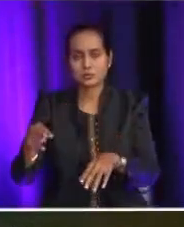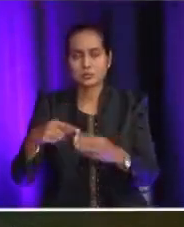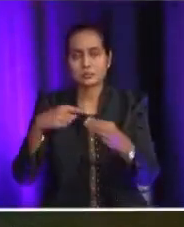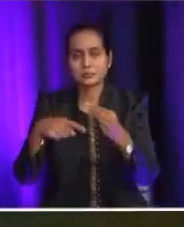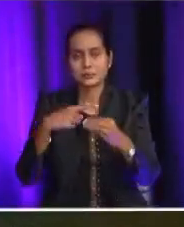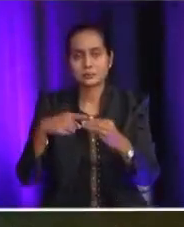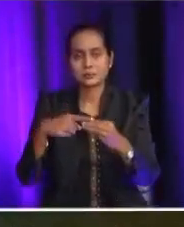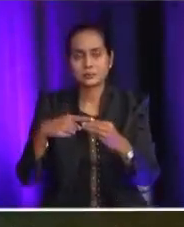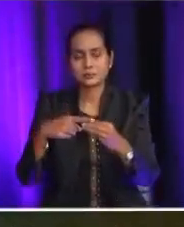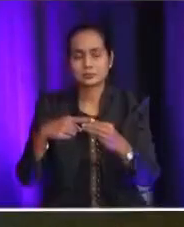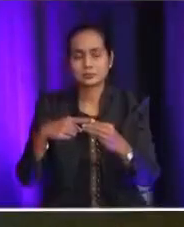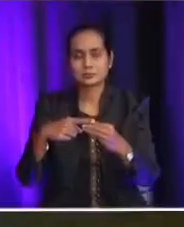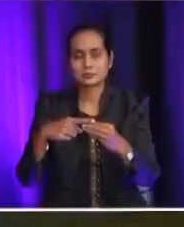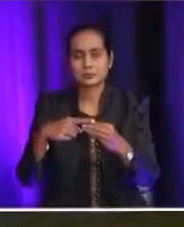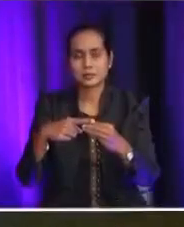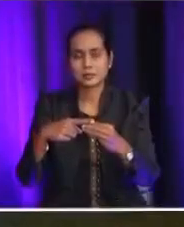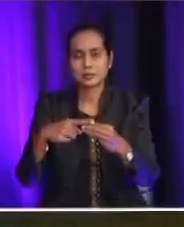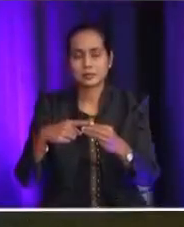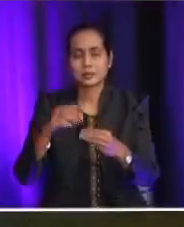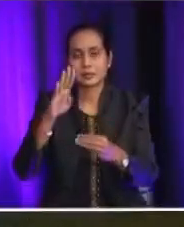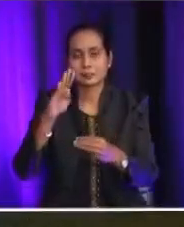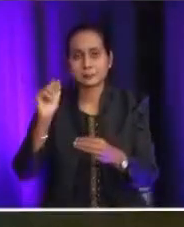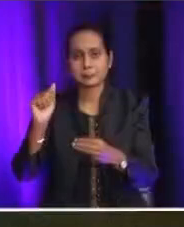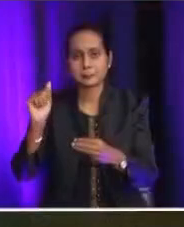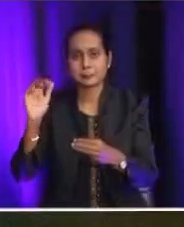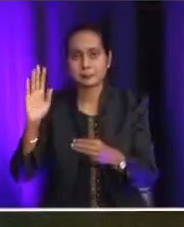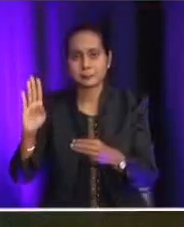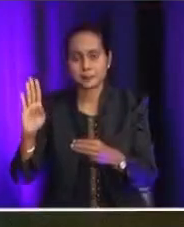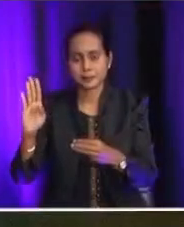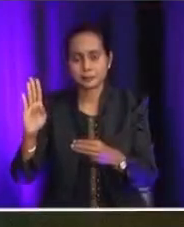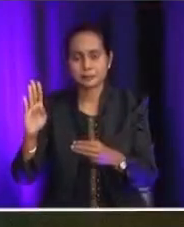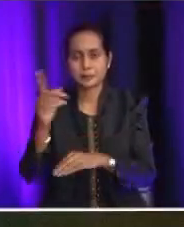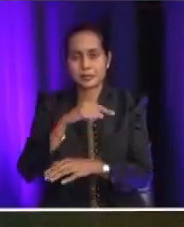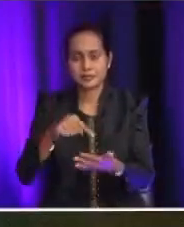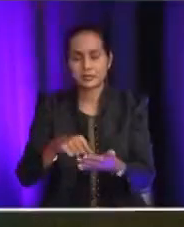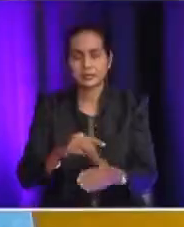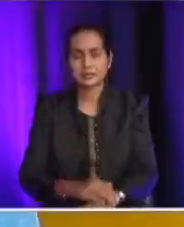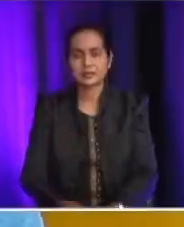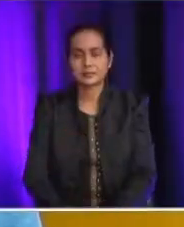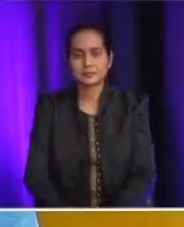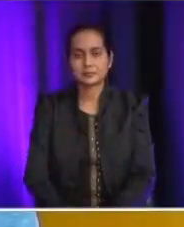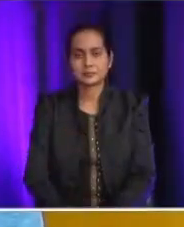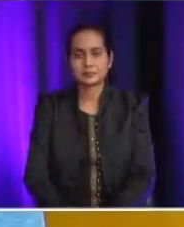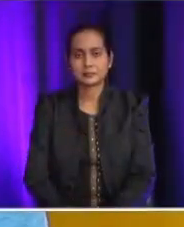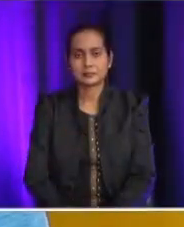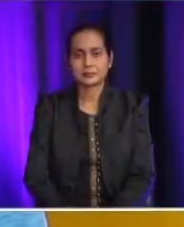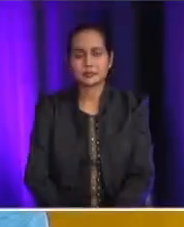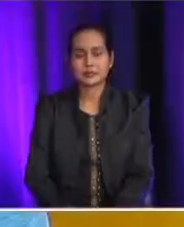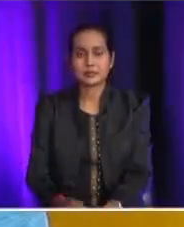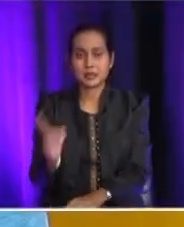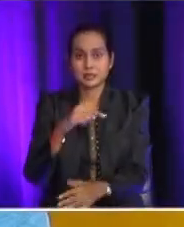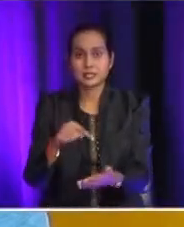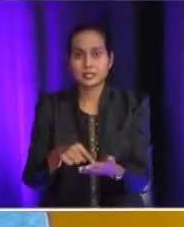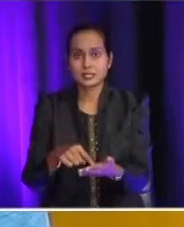tentang bab yang kita telah pelajari ni cikgu. Daripada cikgu sendiri, silakan. Baiklah ya. Jadi hari ini sebenarnya murid-murid